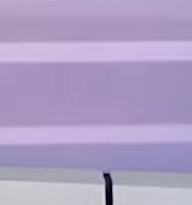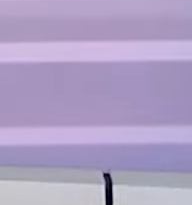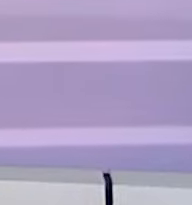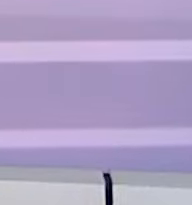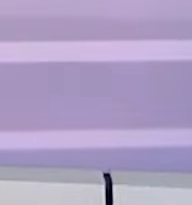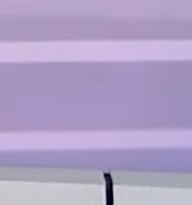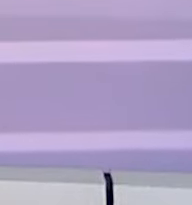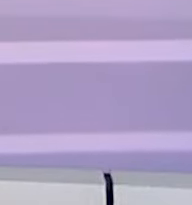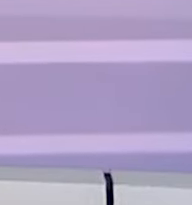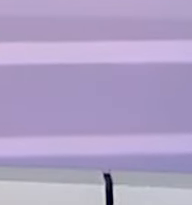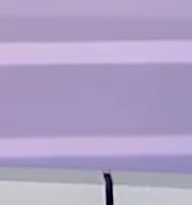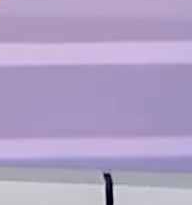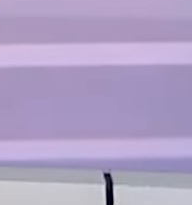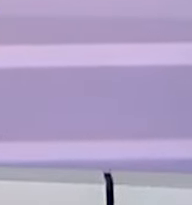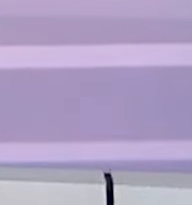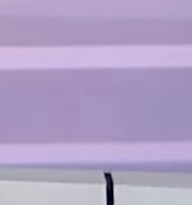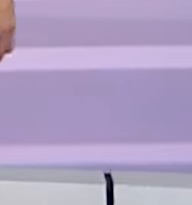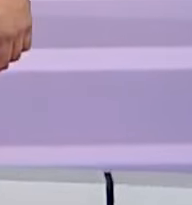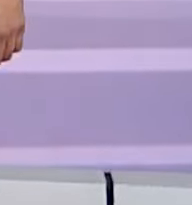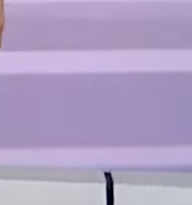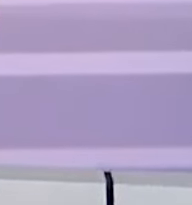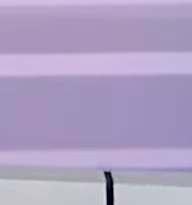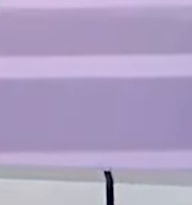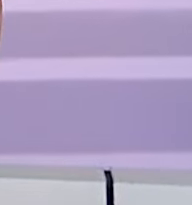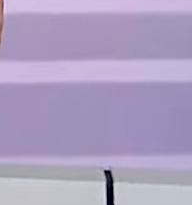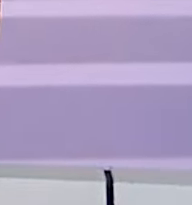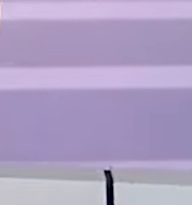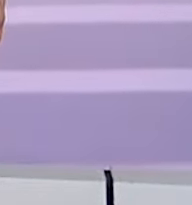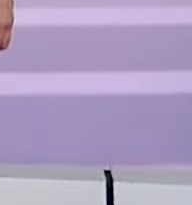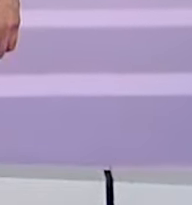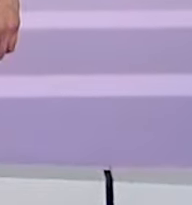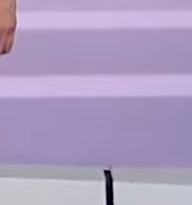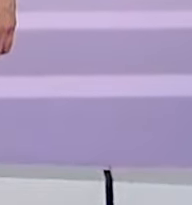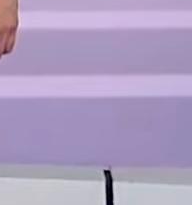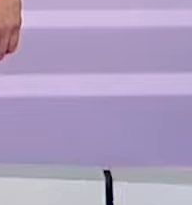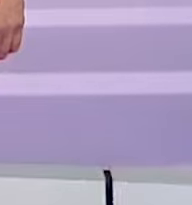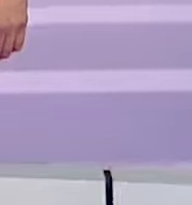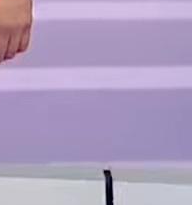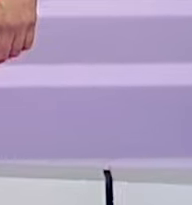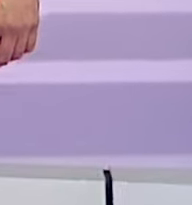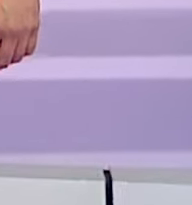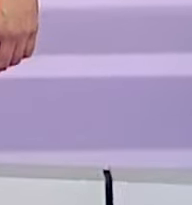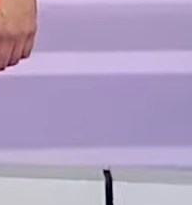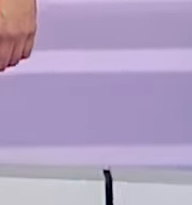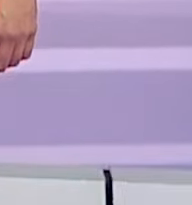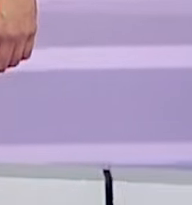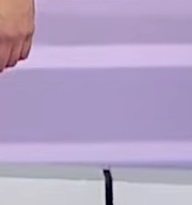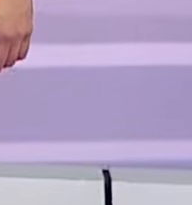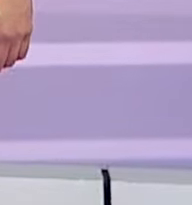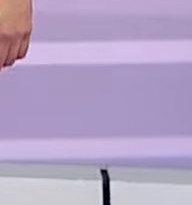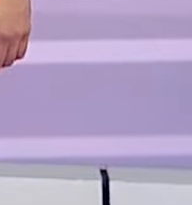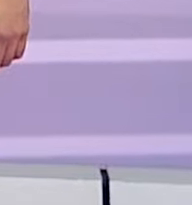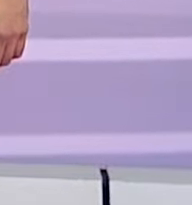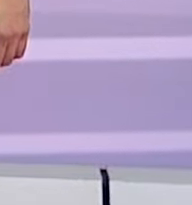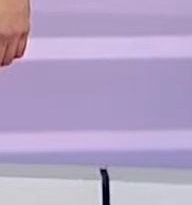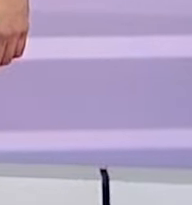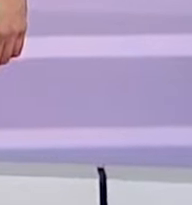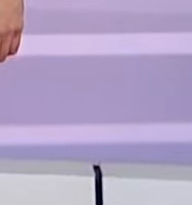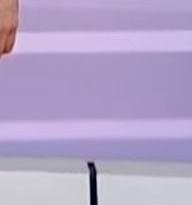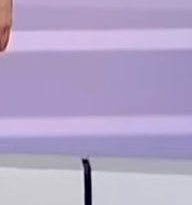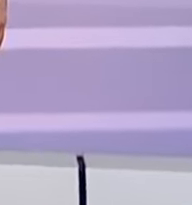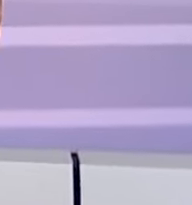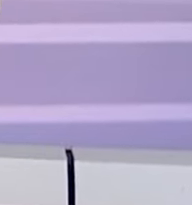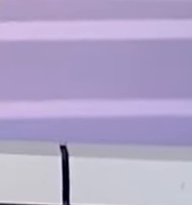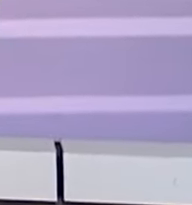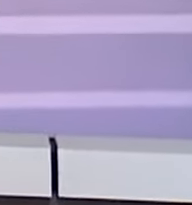At yan ang mga balita ngayong Martes. Ako po si Mel Tianco. Ako naman po si Vicky Morales para sa mas malaking misyon. Para sa mas malawak na paglilingkod sa bayan, ako